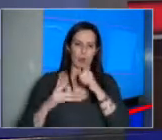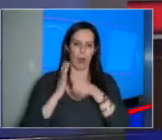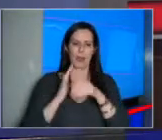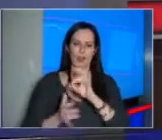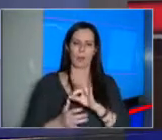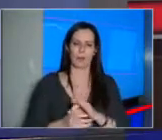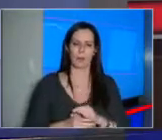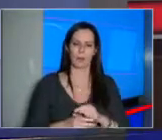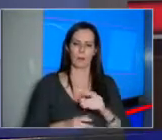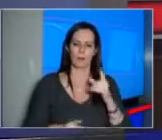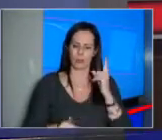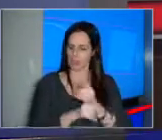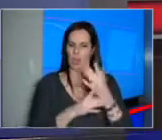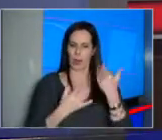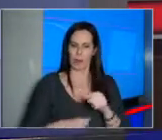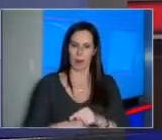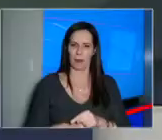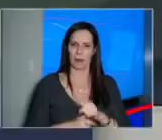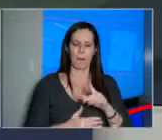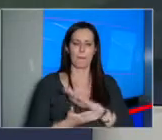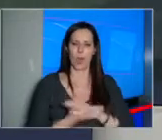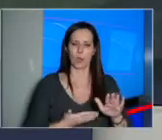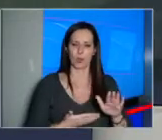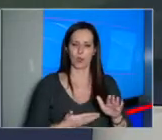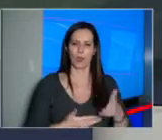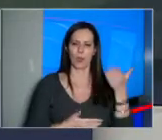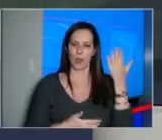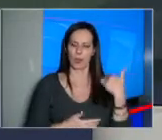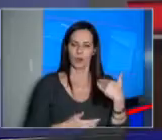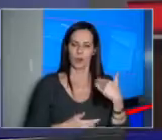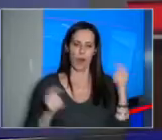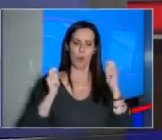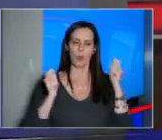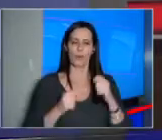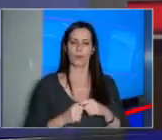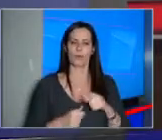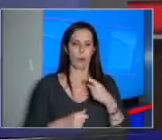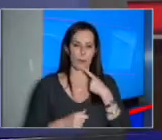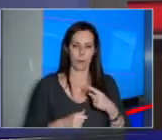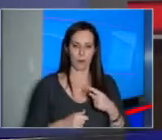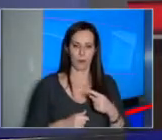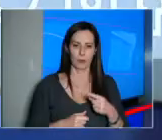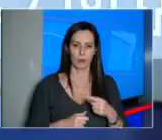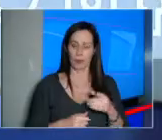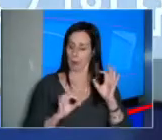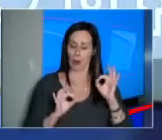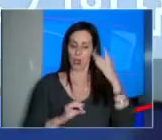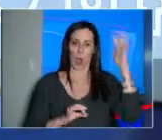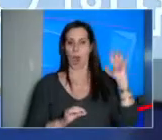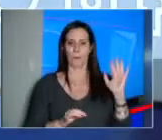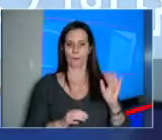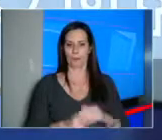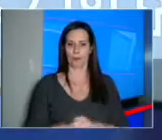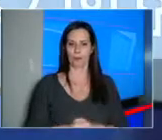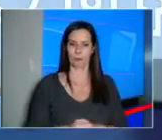הבנקים שלהם. נתקלתי בכמה מהם. הם פשוט היו עמומים. והם אמרו, חזון אחרית הימים. ביטוח הלאומי בדרך